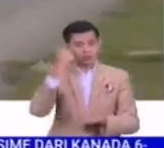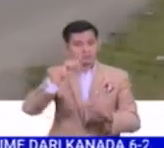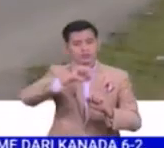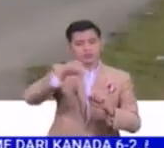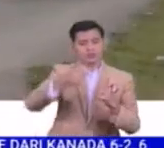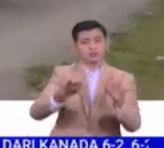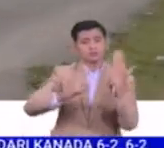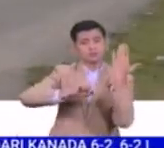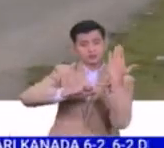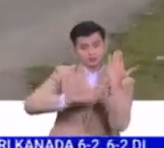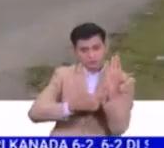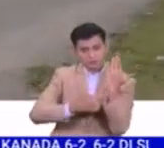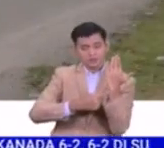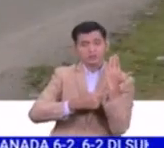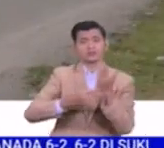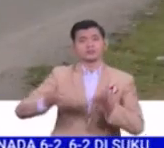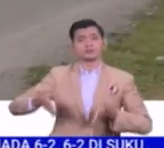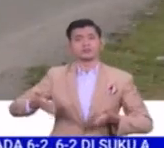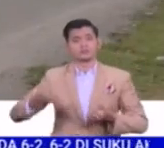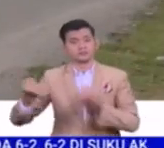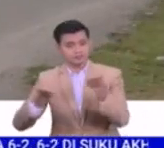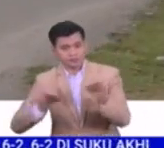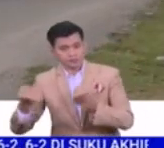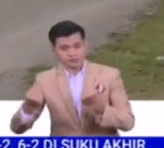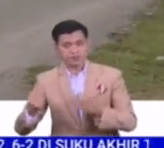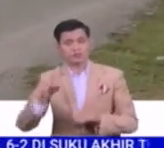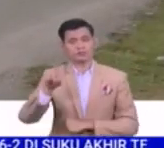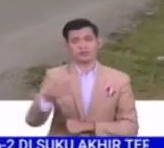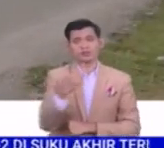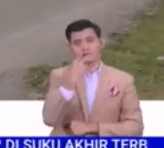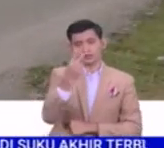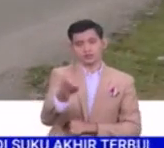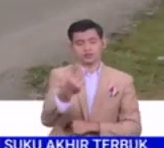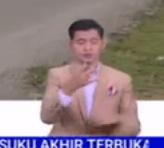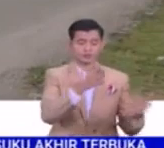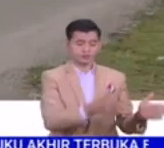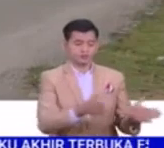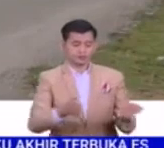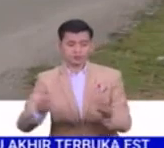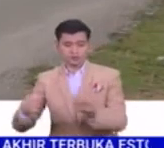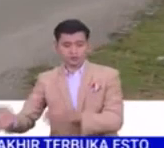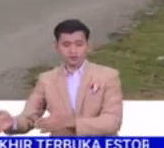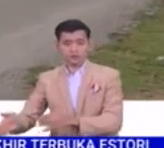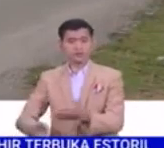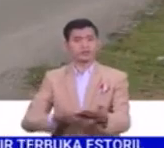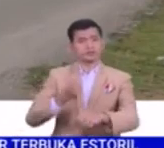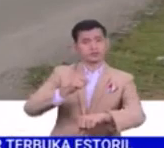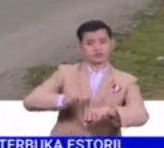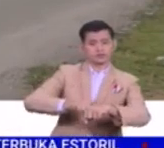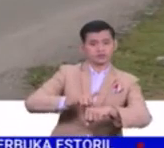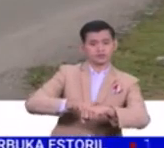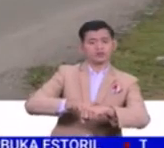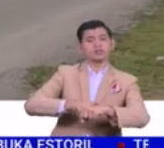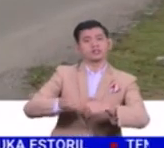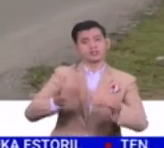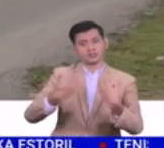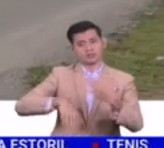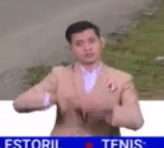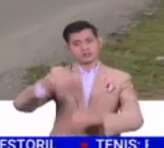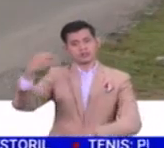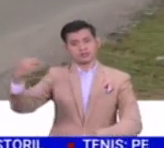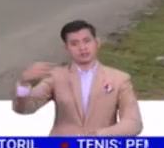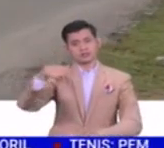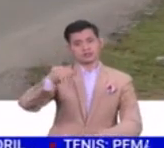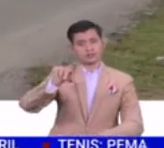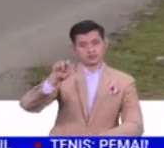anda disaran bagi melihat kembali cadangan waktu perjalanan TTA yang dikeluarkan oleh pihak PLUS